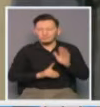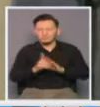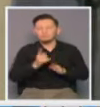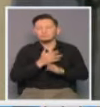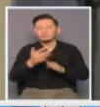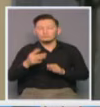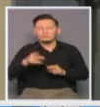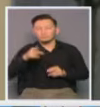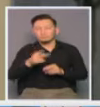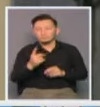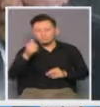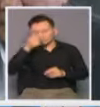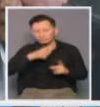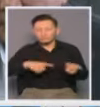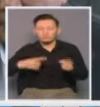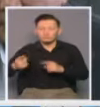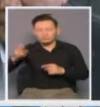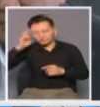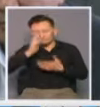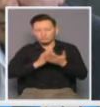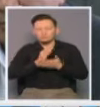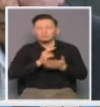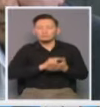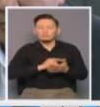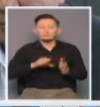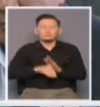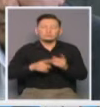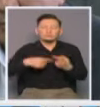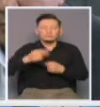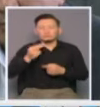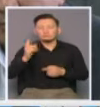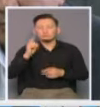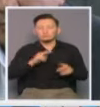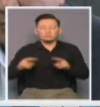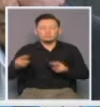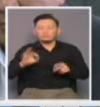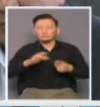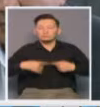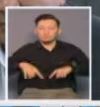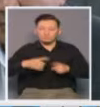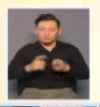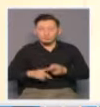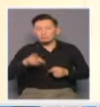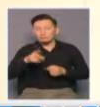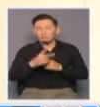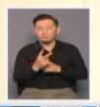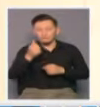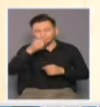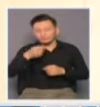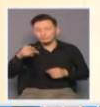В 2001 году перешел на госслужбу ведущим специалистом Фонда охраны окружающей среды. С 2002 по